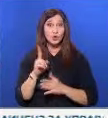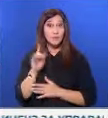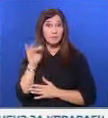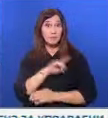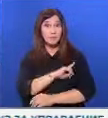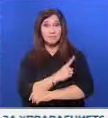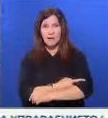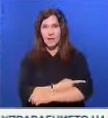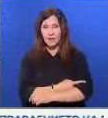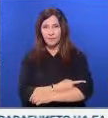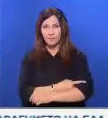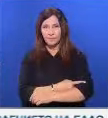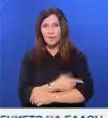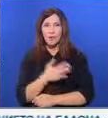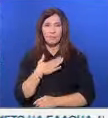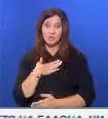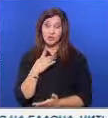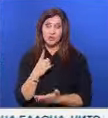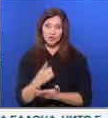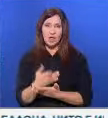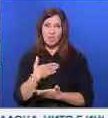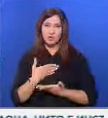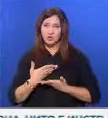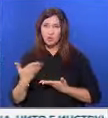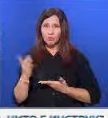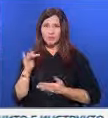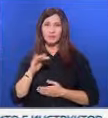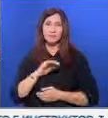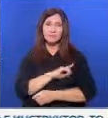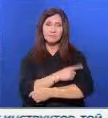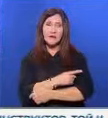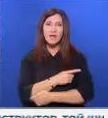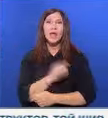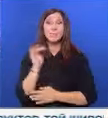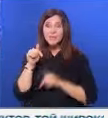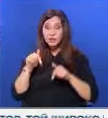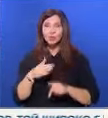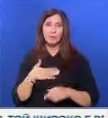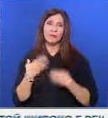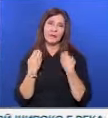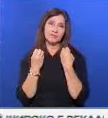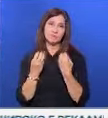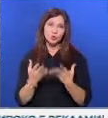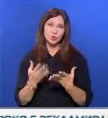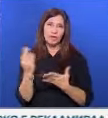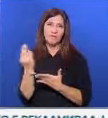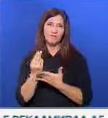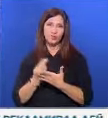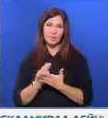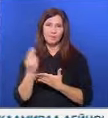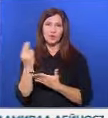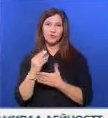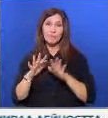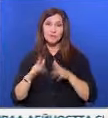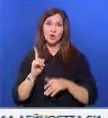бъдат смели. Наше задължение, наш дълг е да бъдем смели, бъдейки тук, имайки възможността да творим